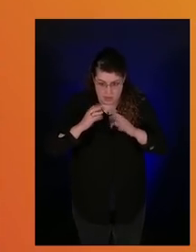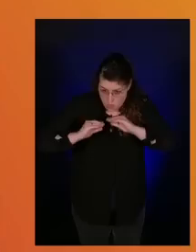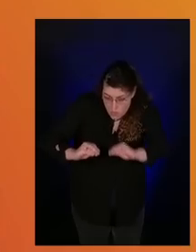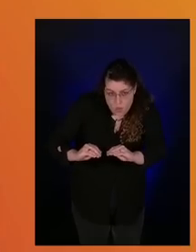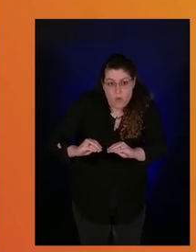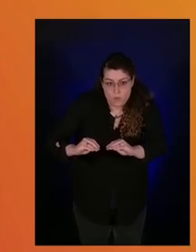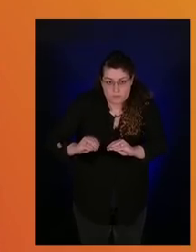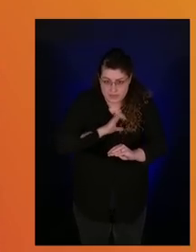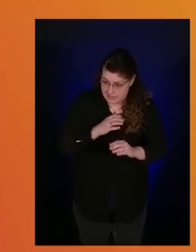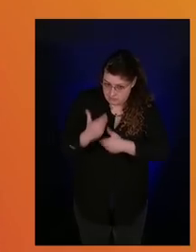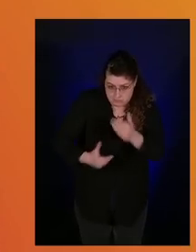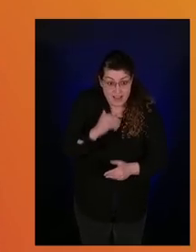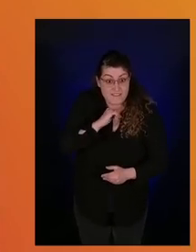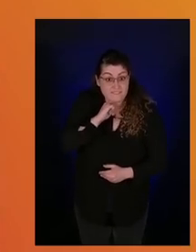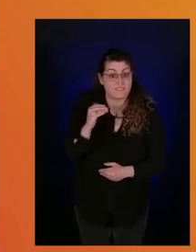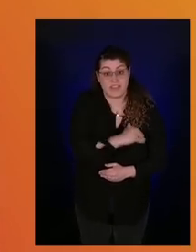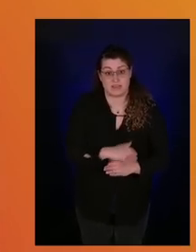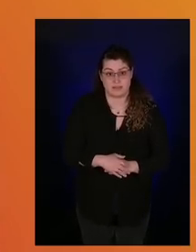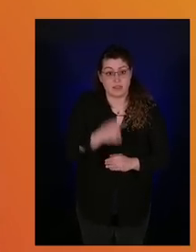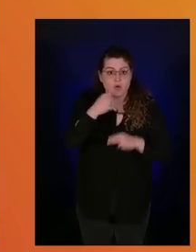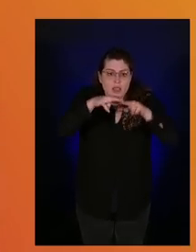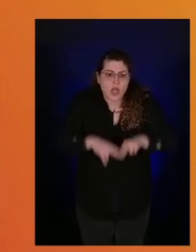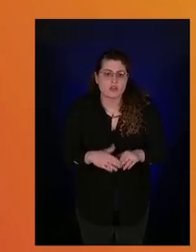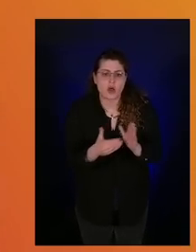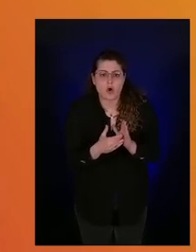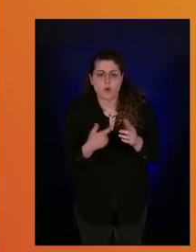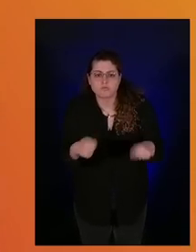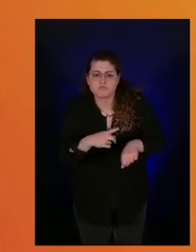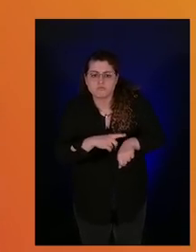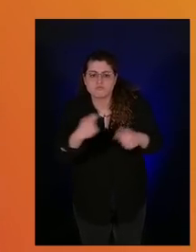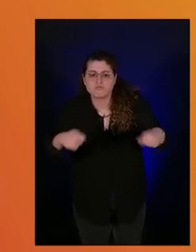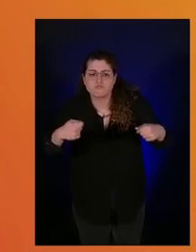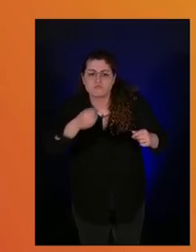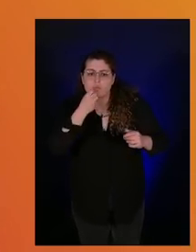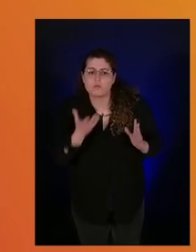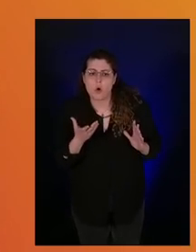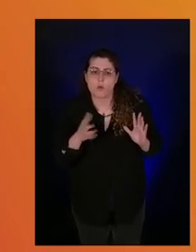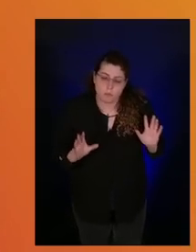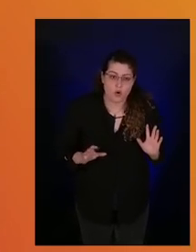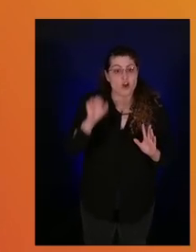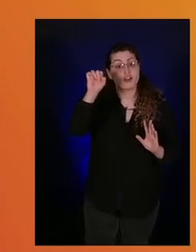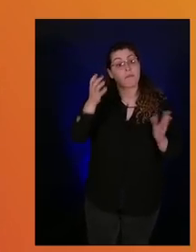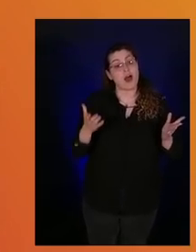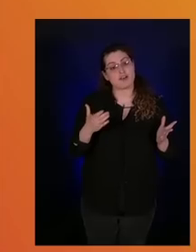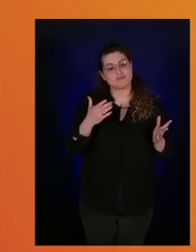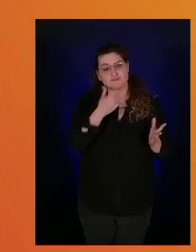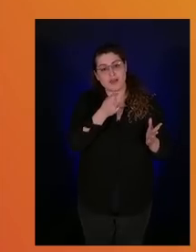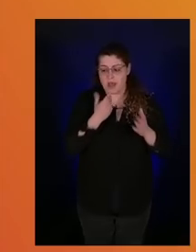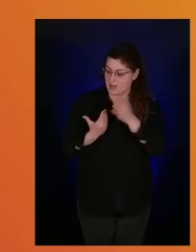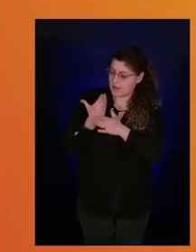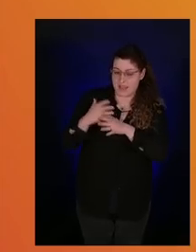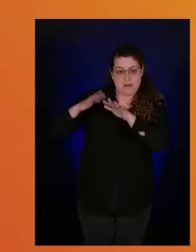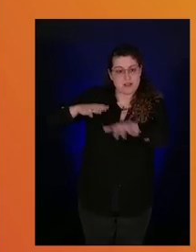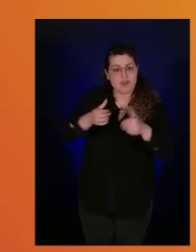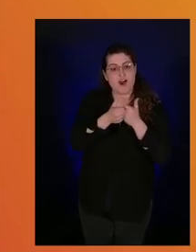plus rapidement possible. Je vois qu'il me reste du temps. Donc, mes camarades, j'ai apprécié la manif avec vous.